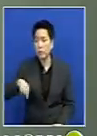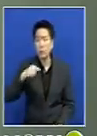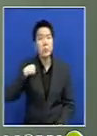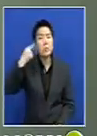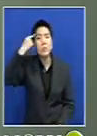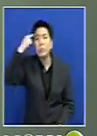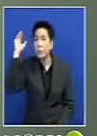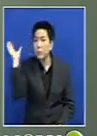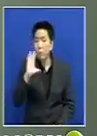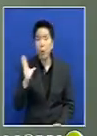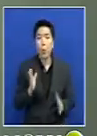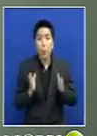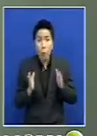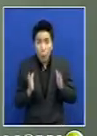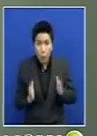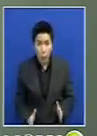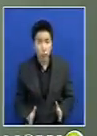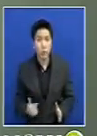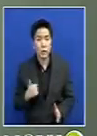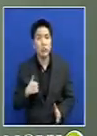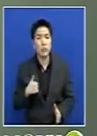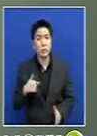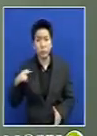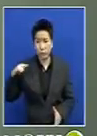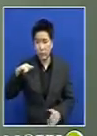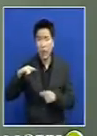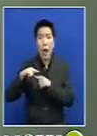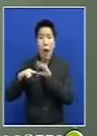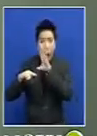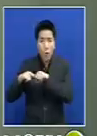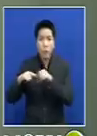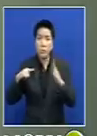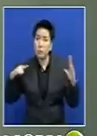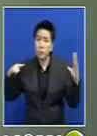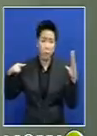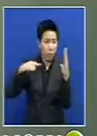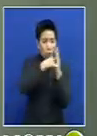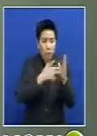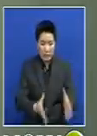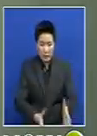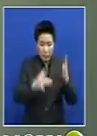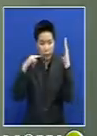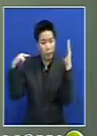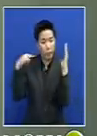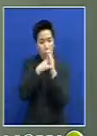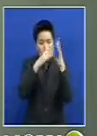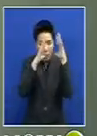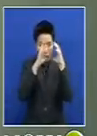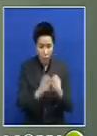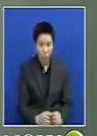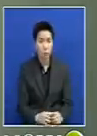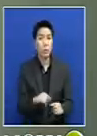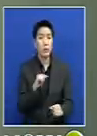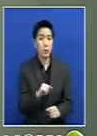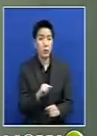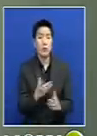ฝันว่าคนจะใช้เครื่องบินเป็นอาวุธในการถล่มตึกเวนเทรดอะไรต่างๆเหล่านี้นะครับหรือแ